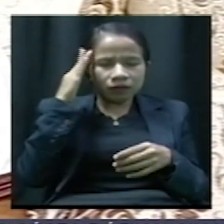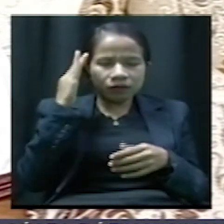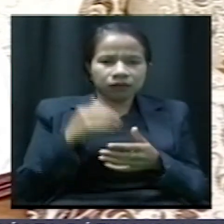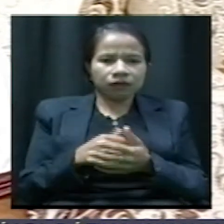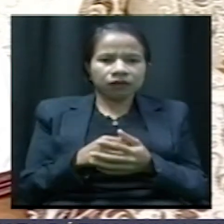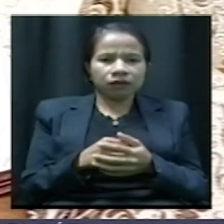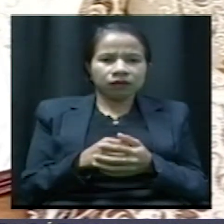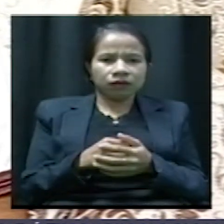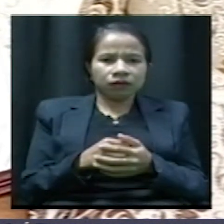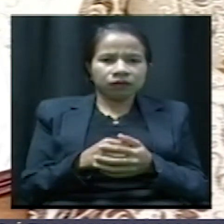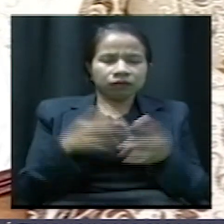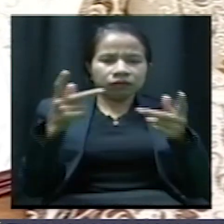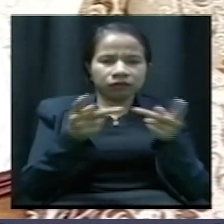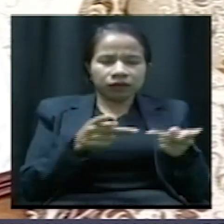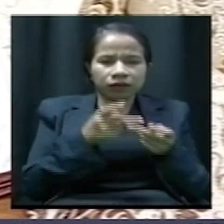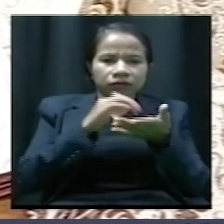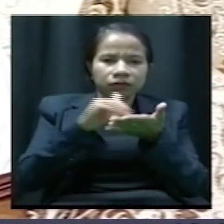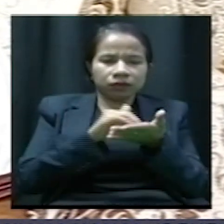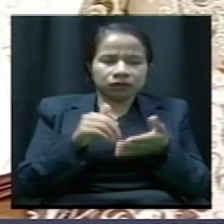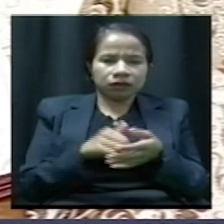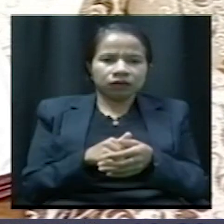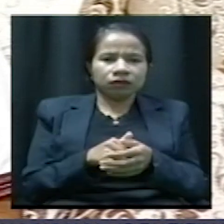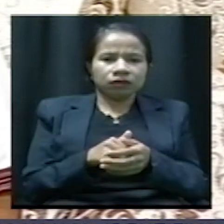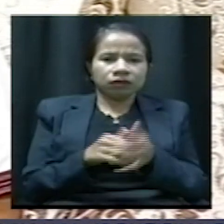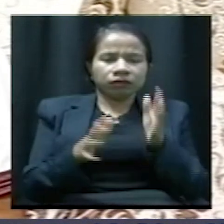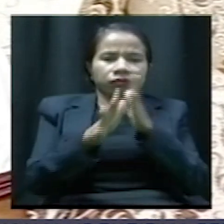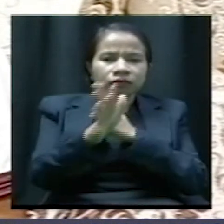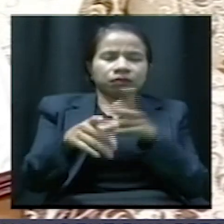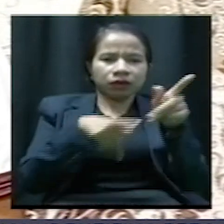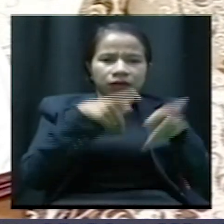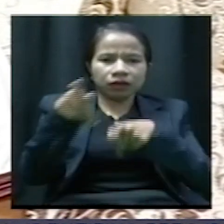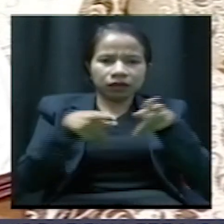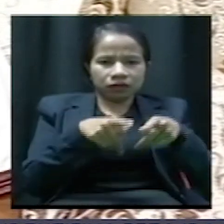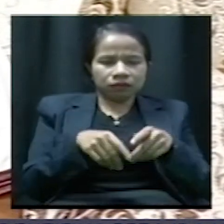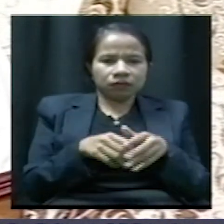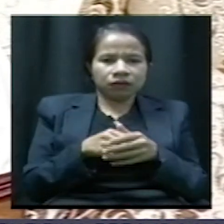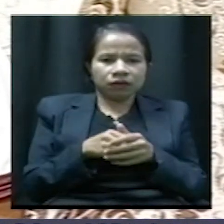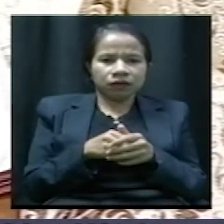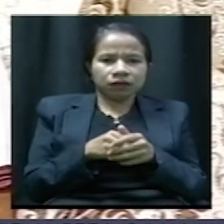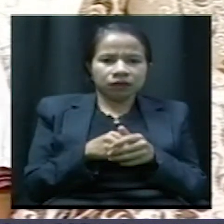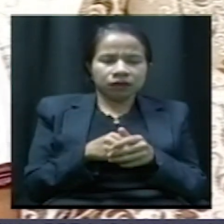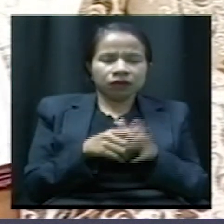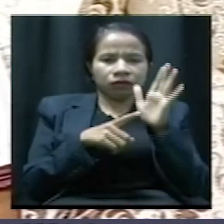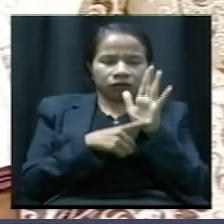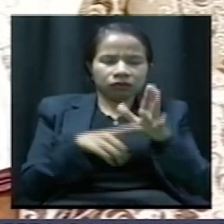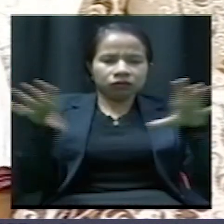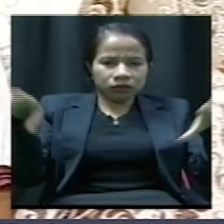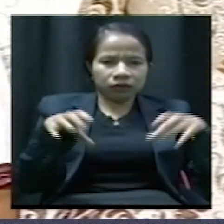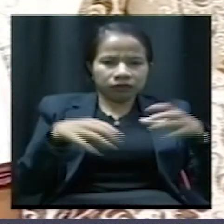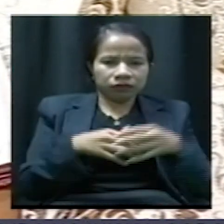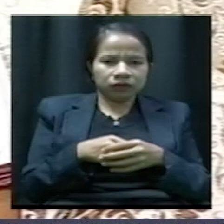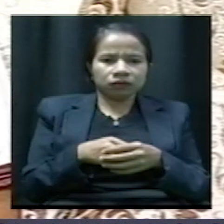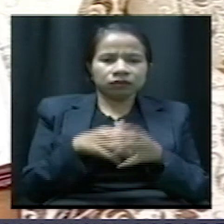sela kata centro formação né sei forma ema atu tene batruma e aplica halo serviço depois